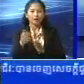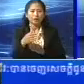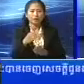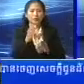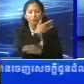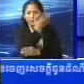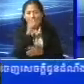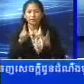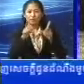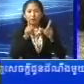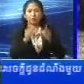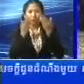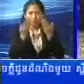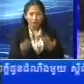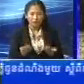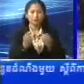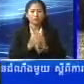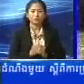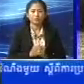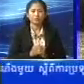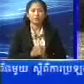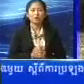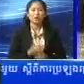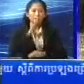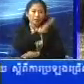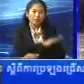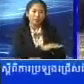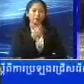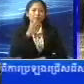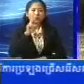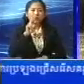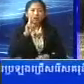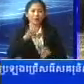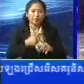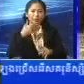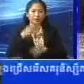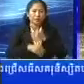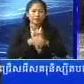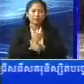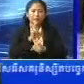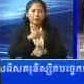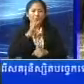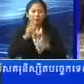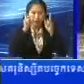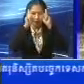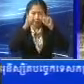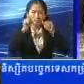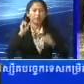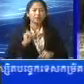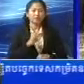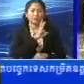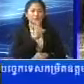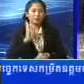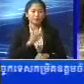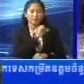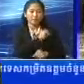ការដឹកជញ្ជូនលើទំងន់នៅរសៀលថ្ងៃទី2ខែកញ្ញាឆ្នាំ2013ឯកឧត្តមអបអរនាយករដ្ឋមន្ត្រីយ៉ាំឆាលីប្រ